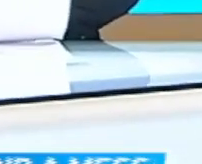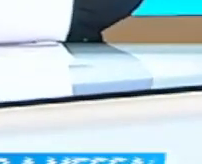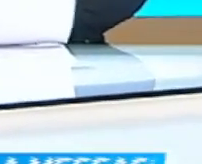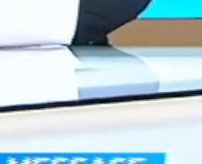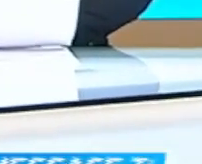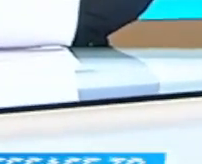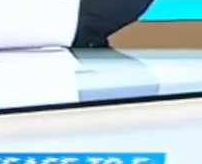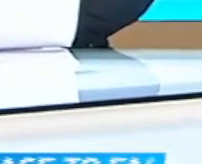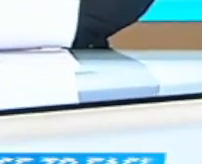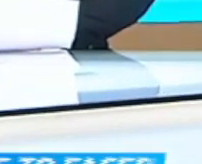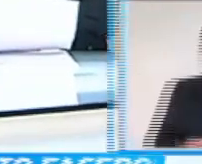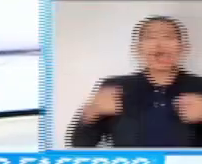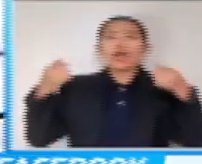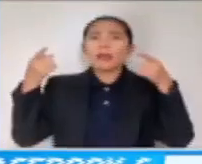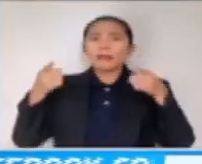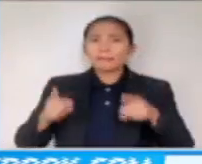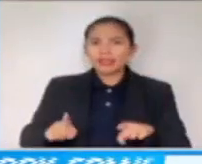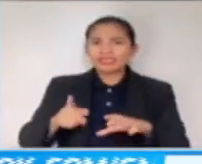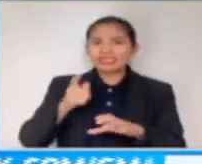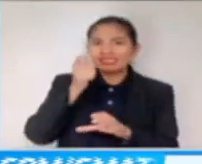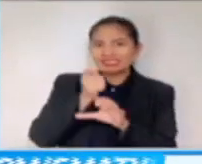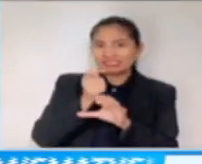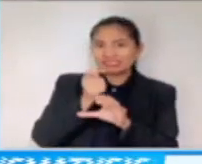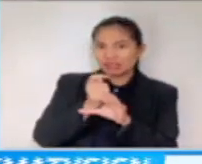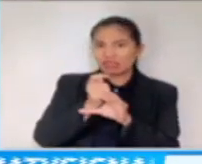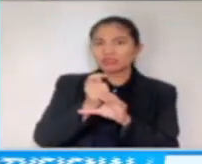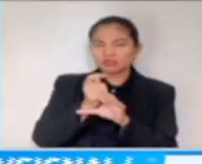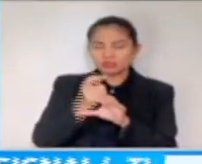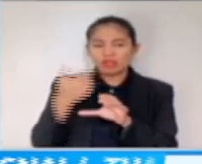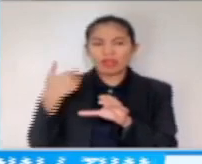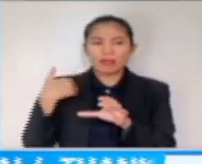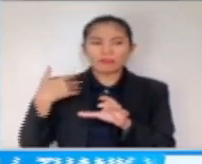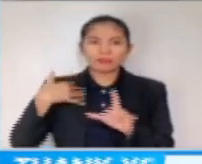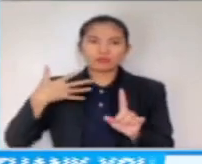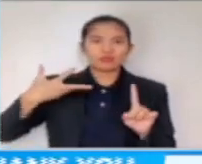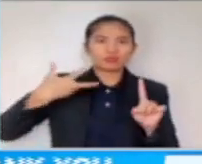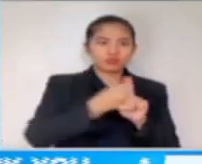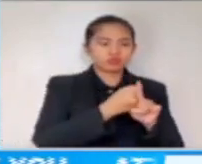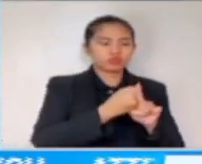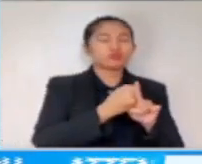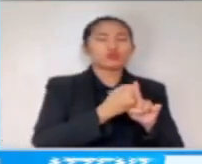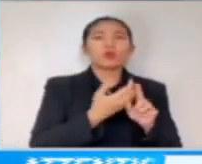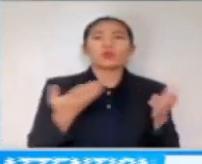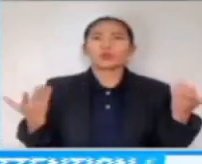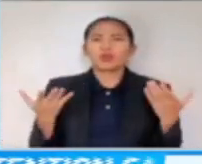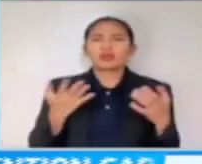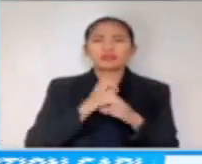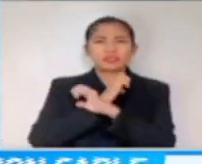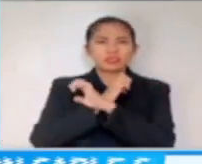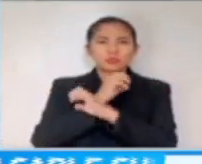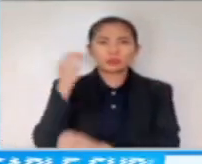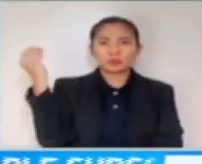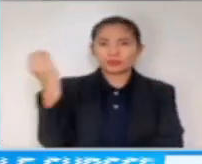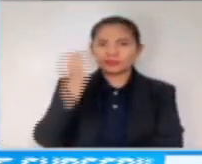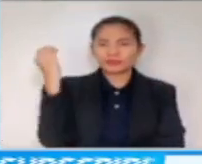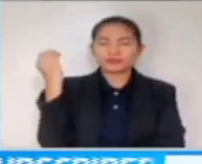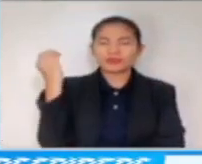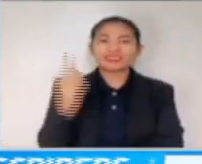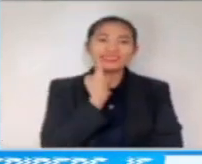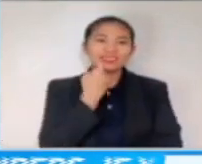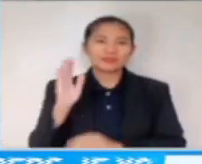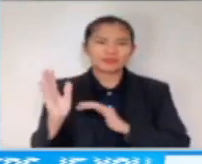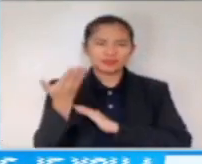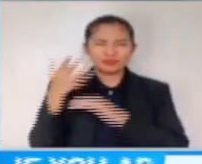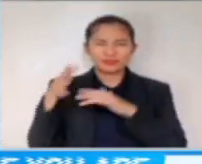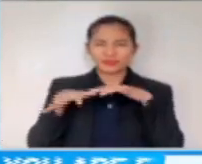Isang oil tanker truck ang bumangga sa concrete barrier sa EDSA Ortigas. Nagdulot po yan ng matinding traffic kanina. May ulat on the